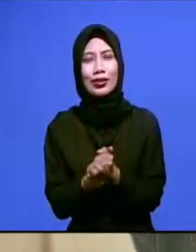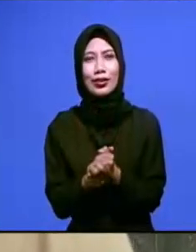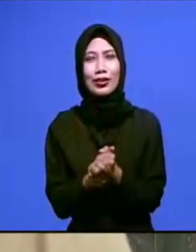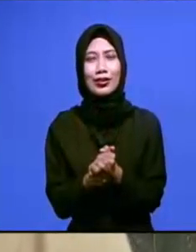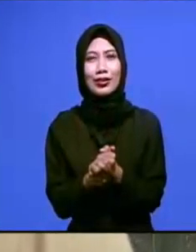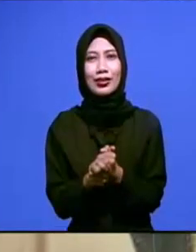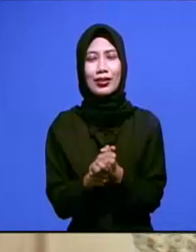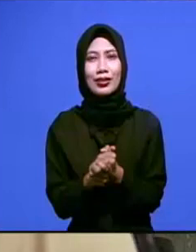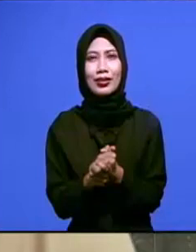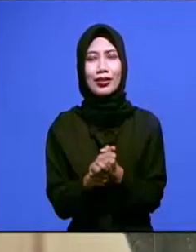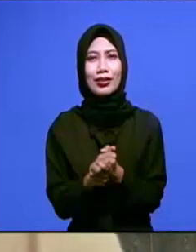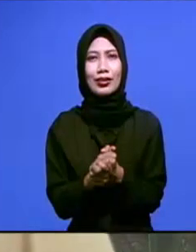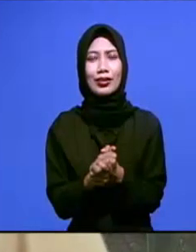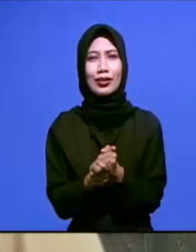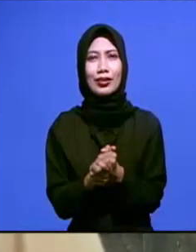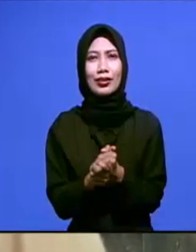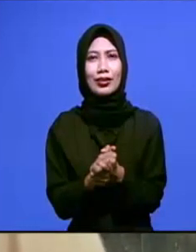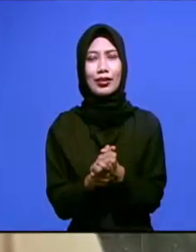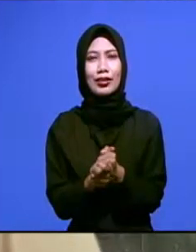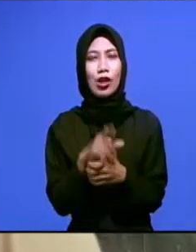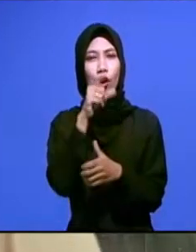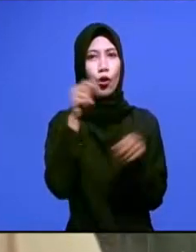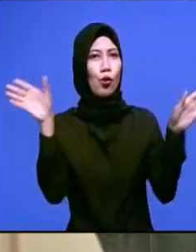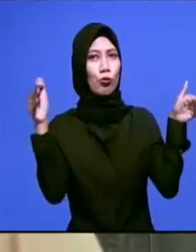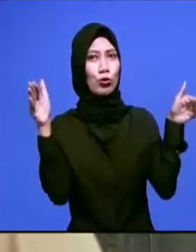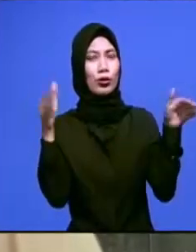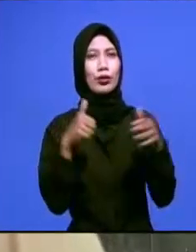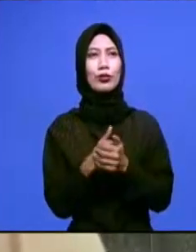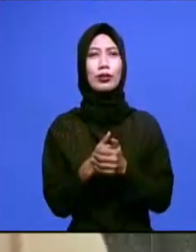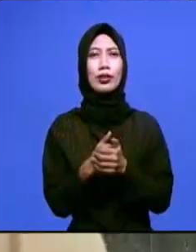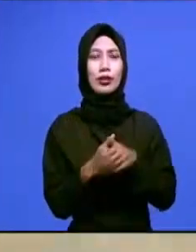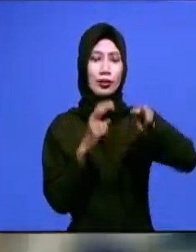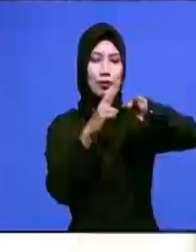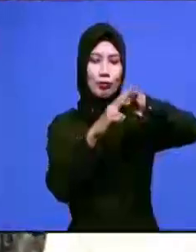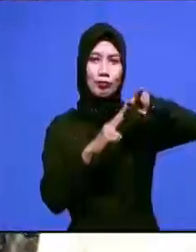Perisai gambar burung Garuda ini ya, lambang negara kita.